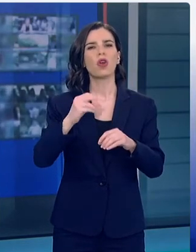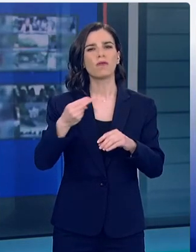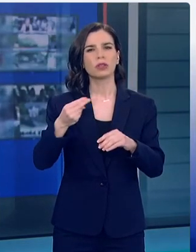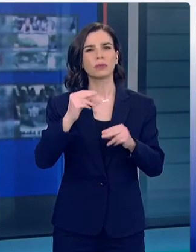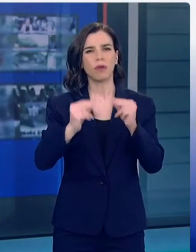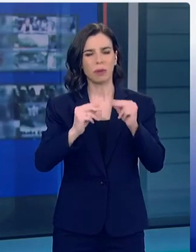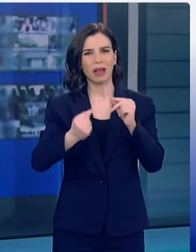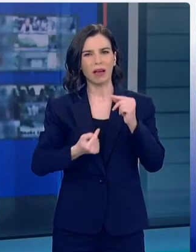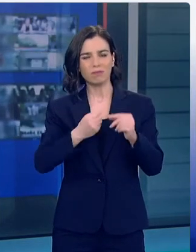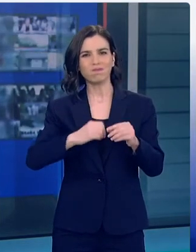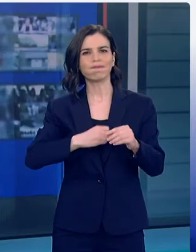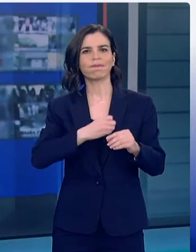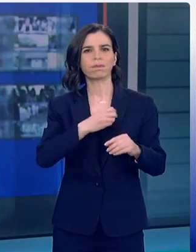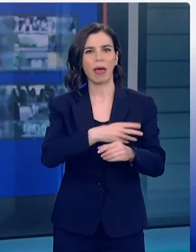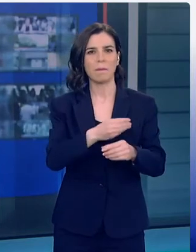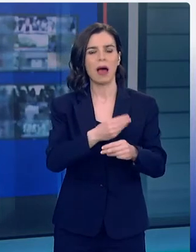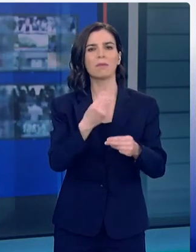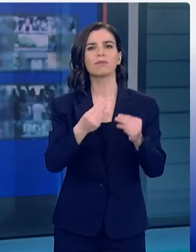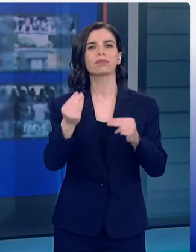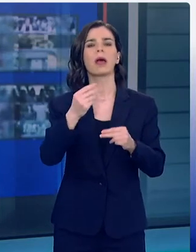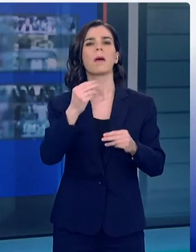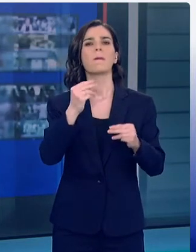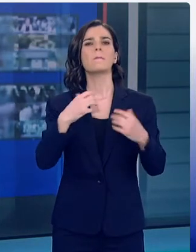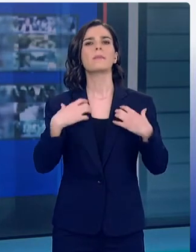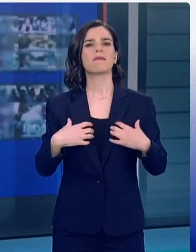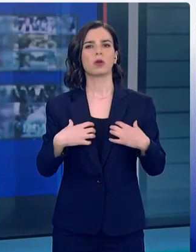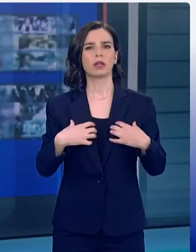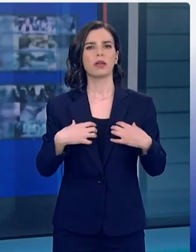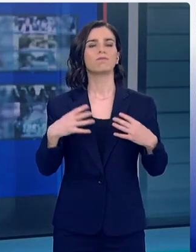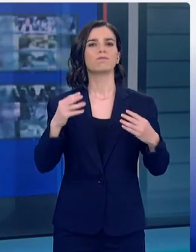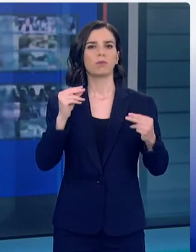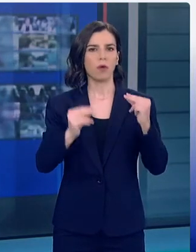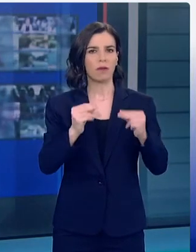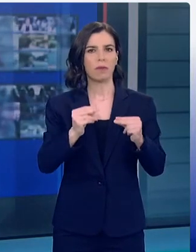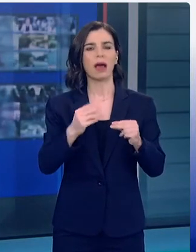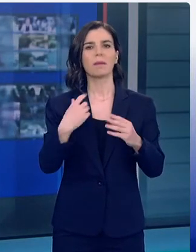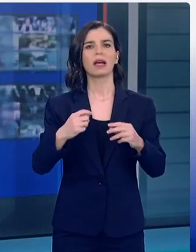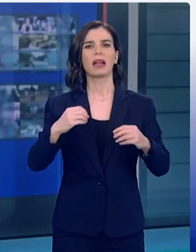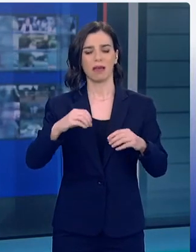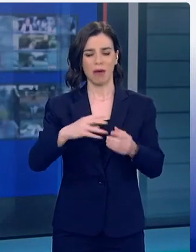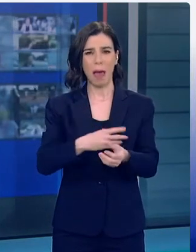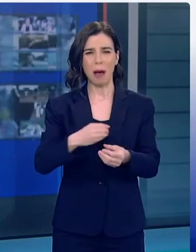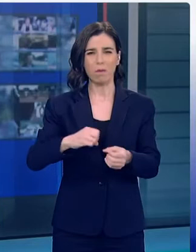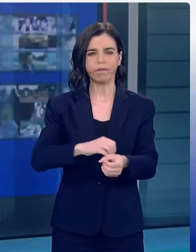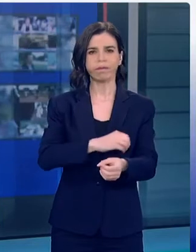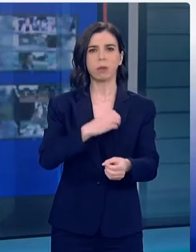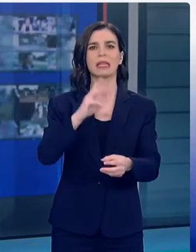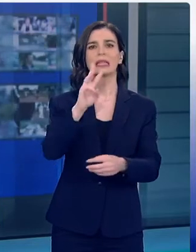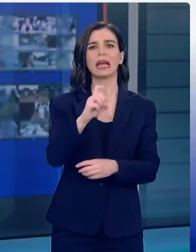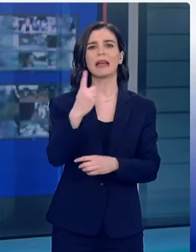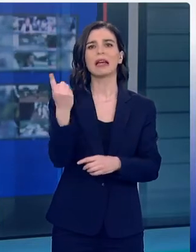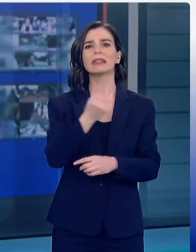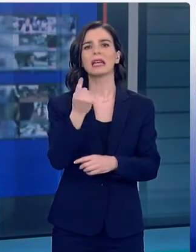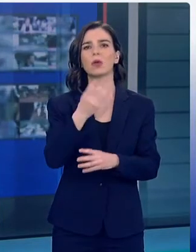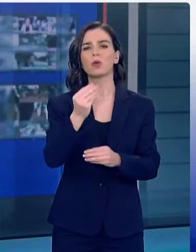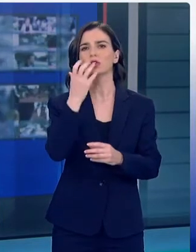θρομβωτικών επιπλοκών με πρωταγωνιστή την πνευμονική εμβολή σε ασθενείς με τη νέα νόσο. Κατεγράφησαν θρομβώσεις σε έως και 31% των